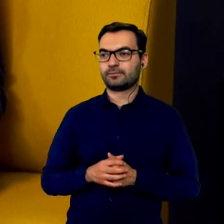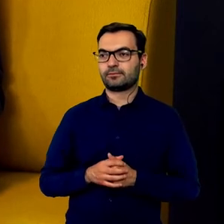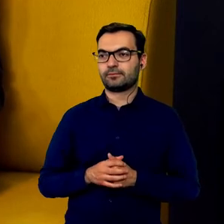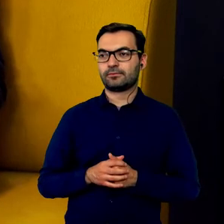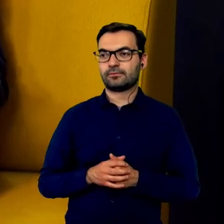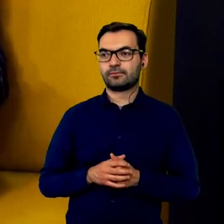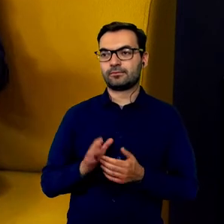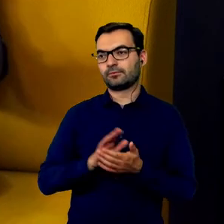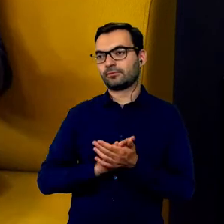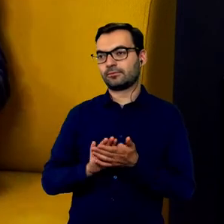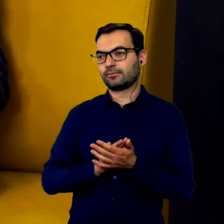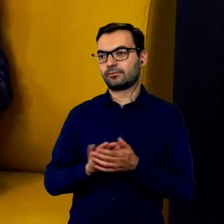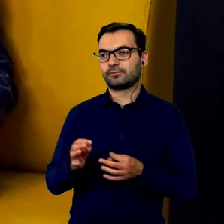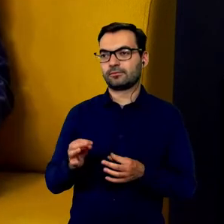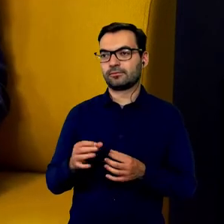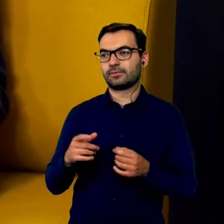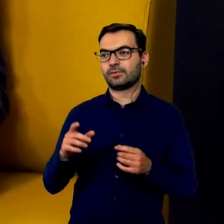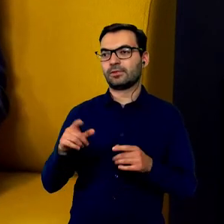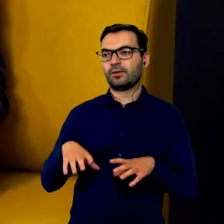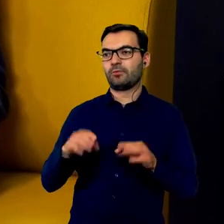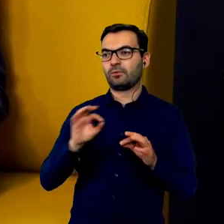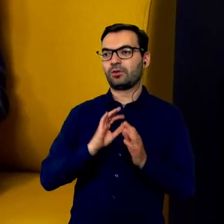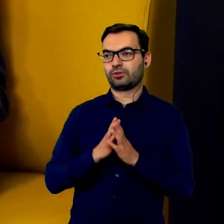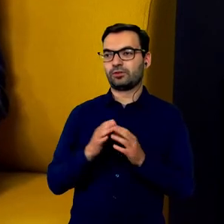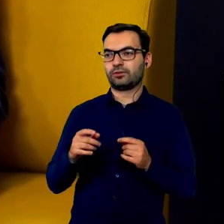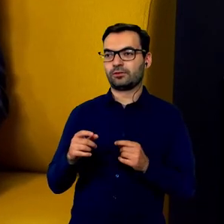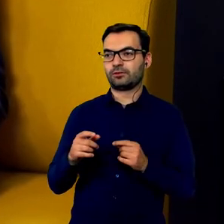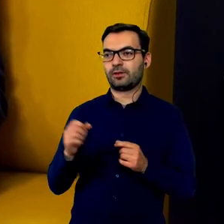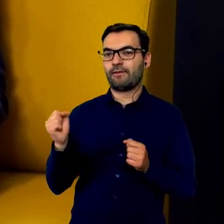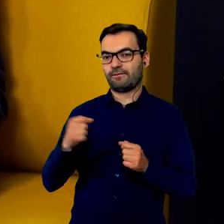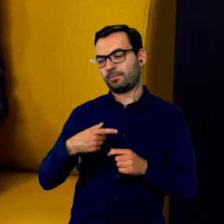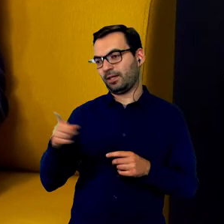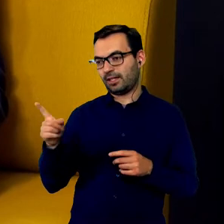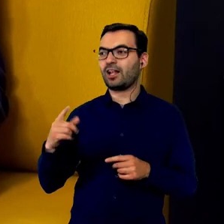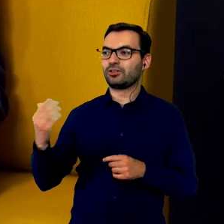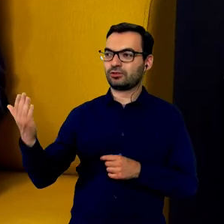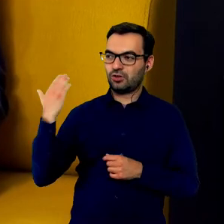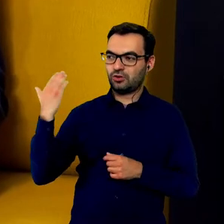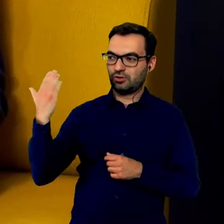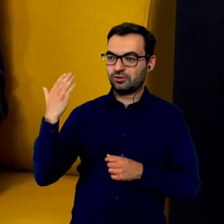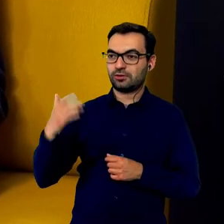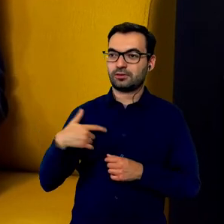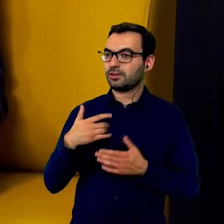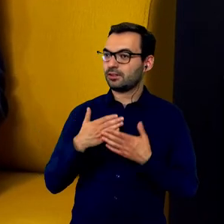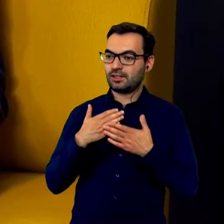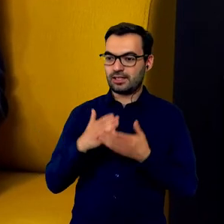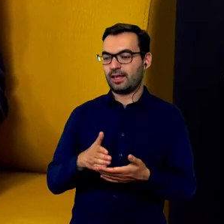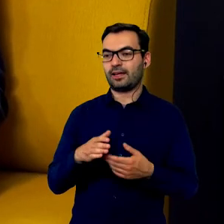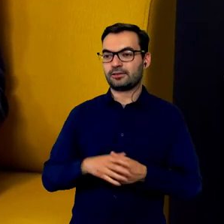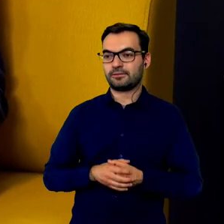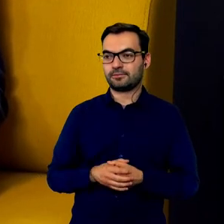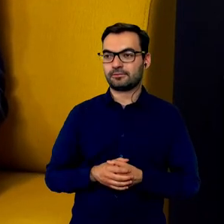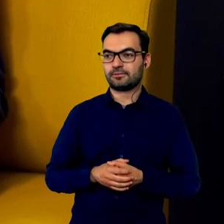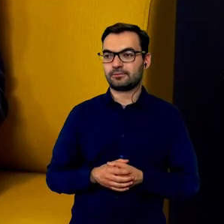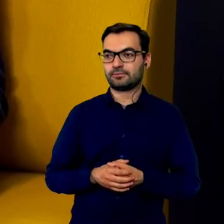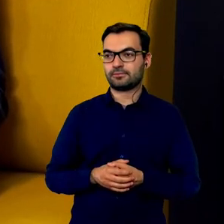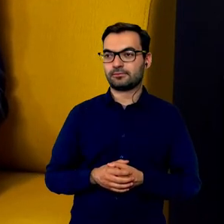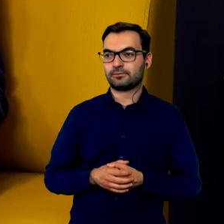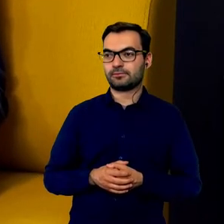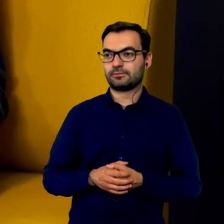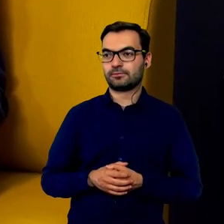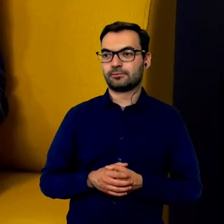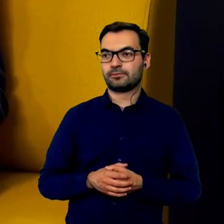No, przepraszam, ale od tego zaczyna się moja książka. Wypierdalam godnie, bo już nie daję rady. Nie daję.